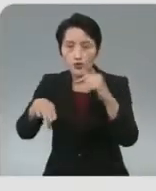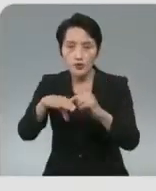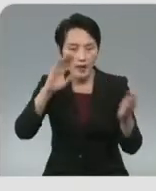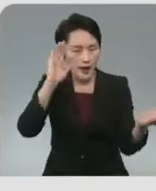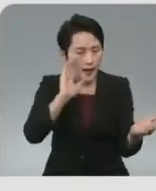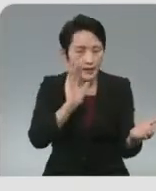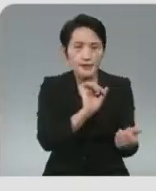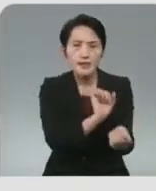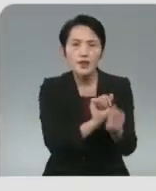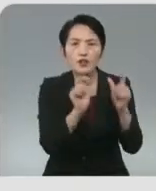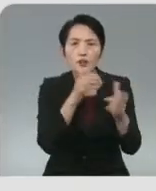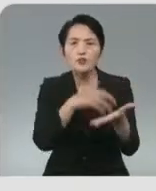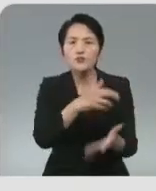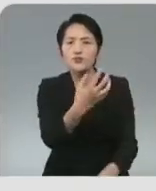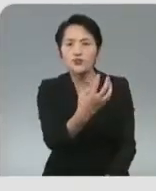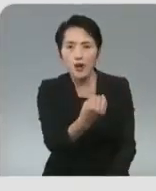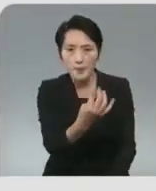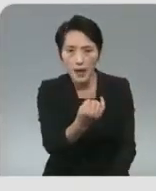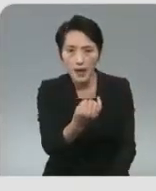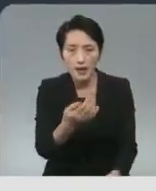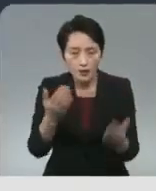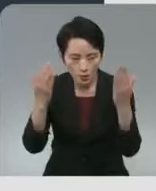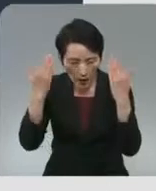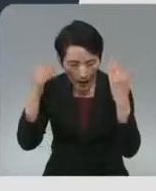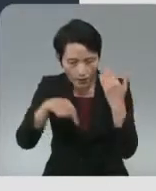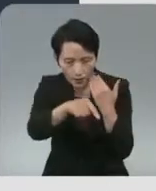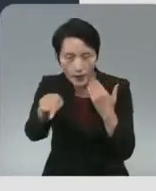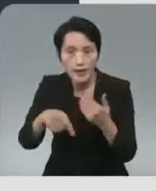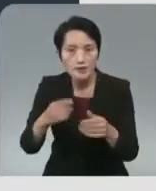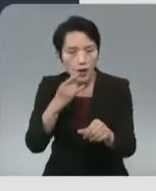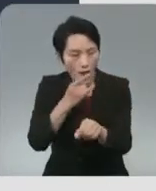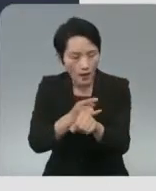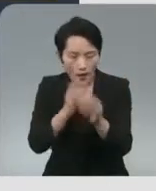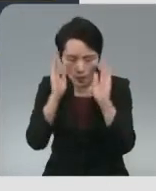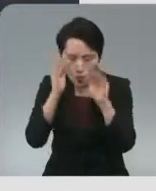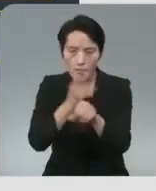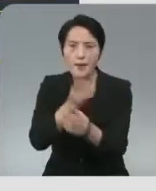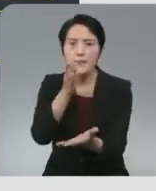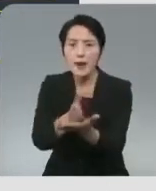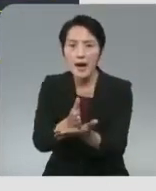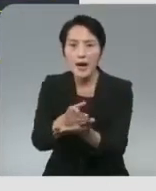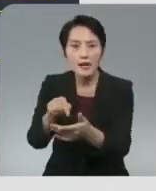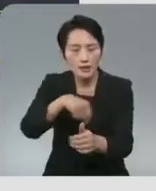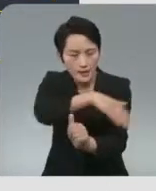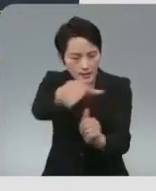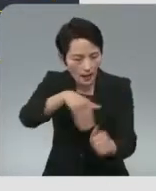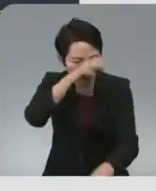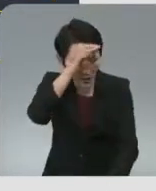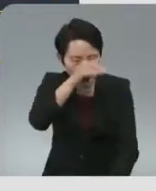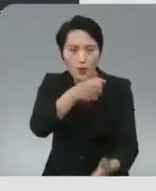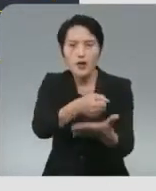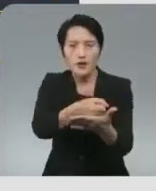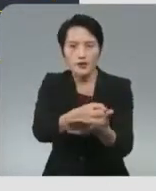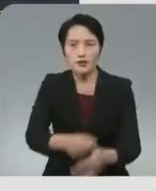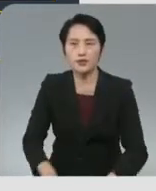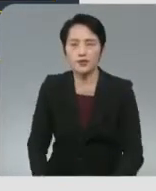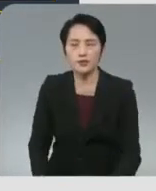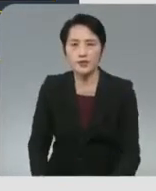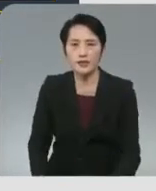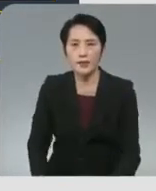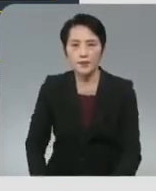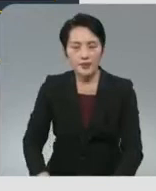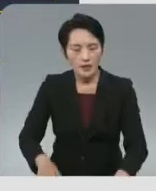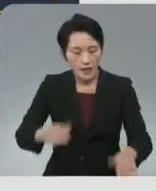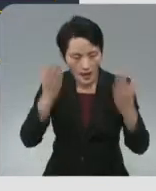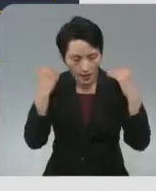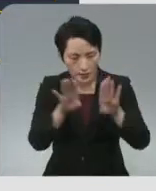có triệu chứng không được cung cấp bởi thuốc điều trị tại nhà trong gia đình Nếu có ra mắt của vat19 nhưng những thành viên còn lại nếu đã tiêm phòng